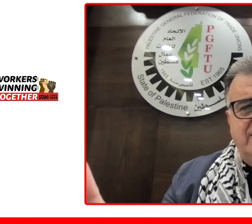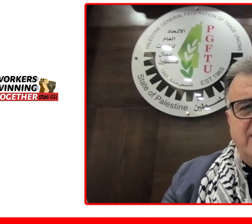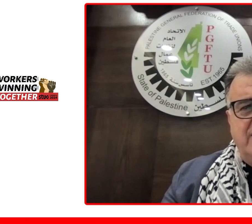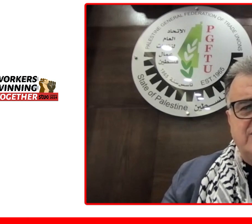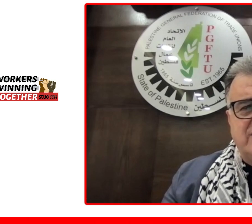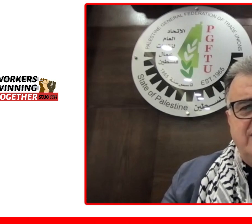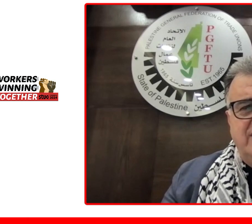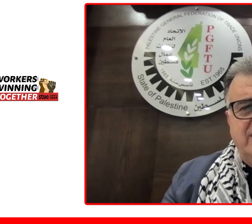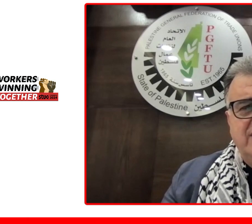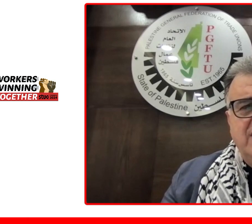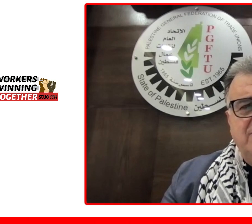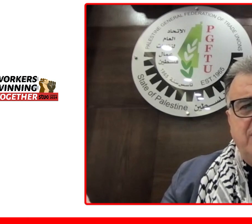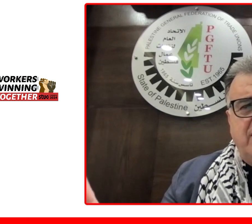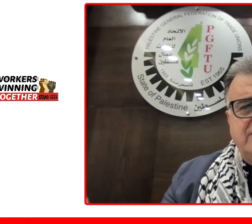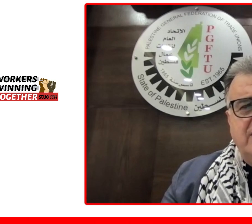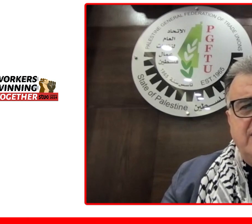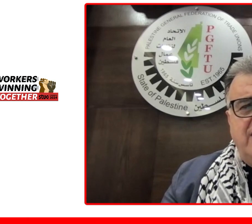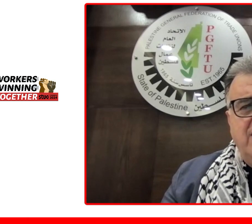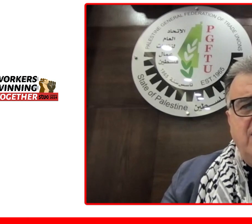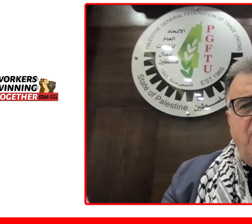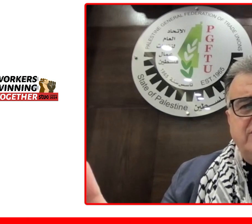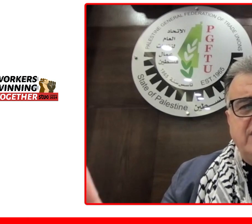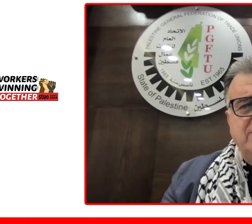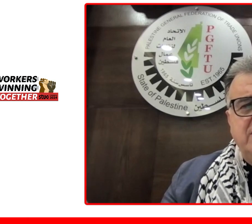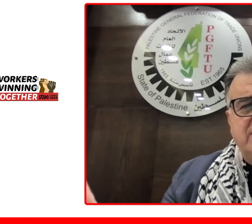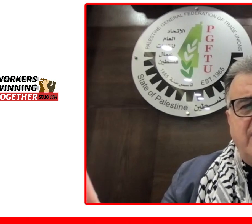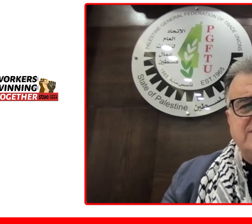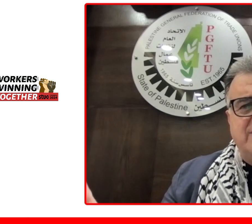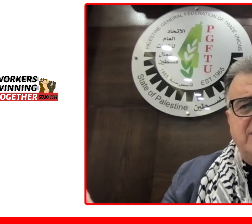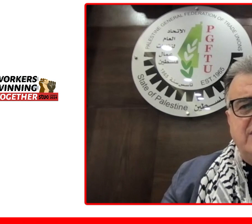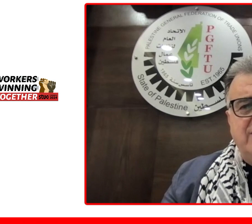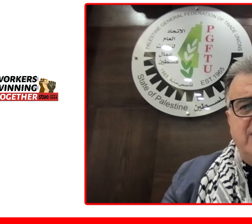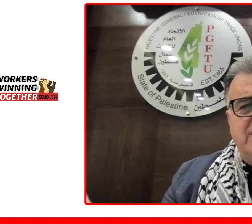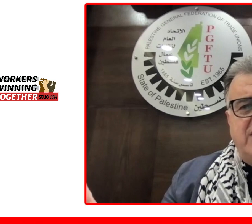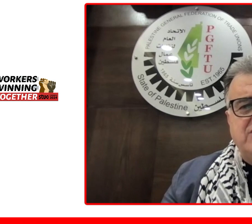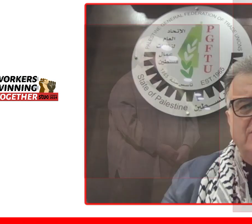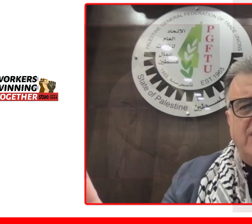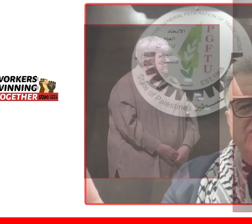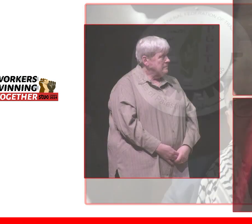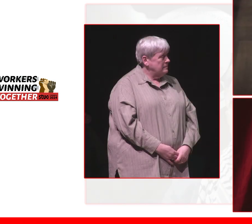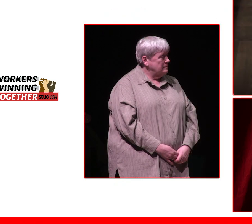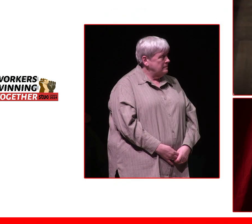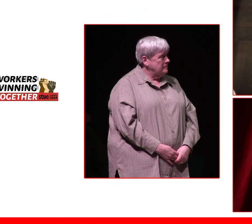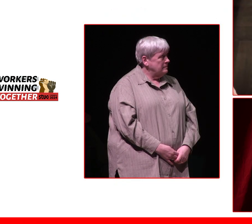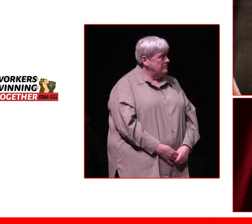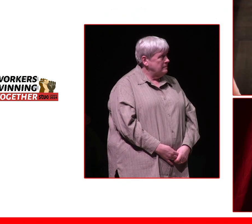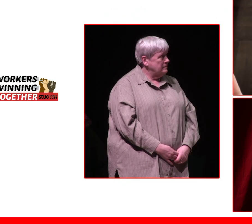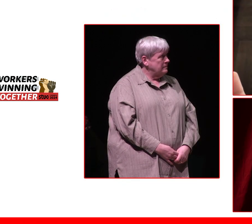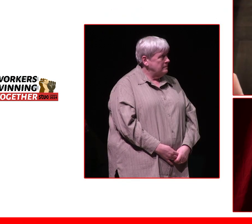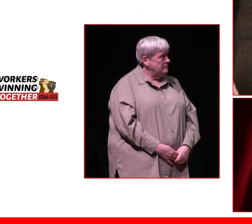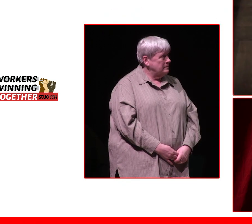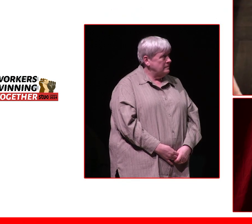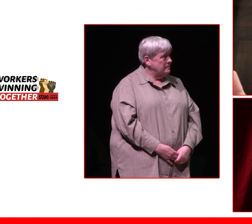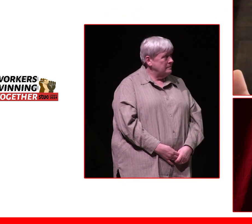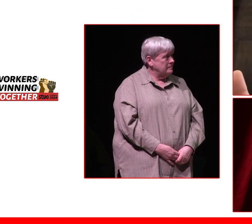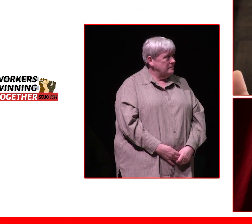لهذا الاحتلال الإسرائيلي بقتلنا وتدمير غزة بالكامل من أجل تهجير